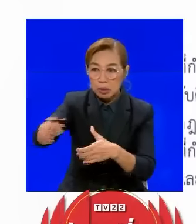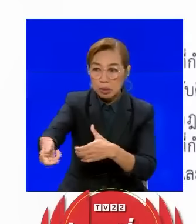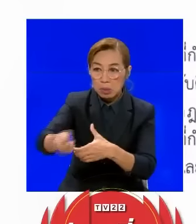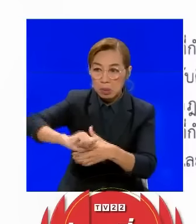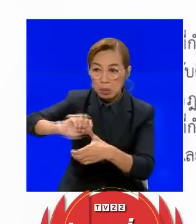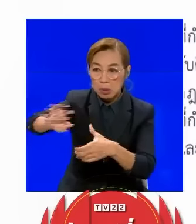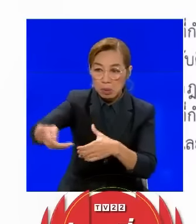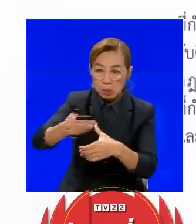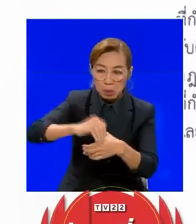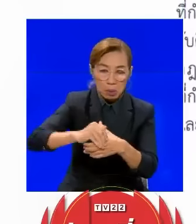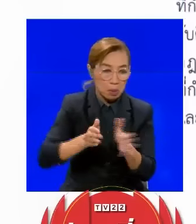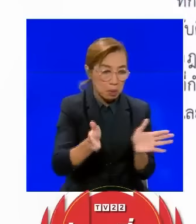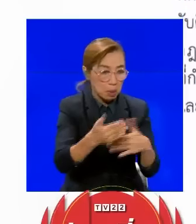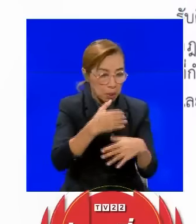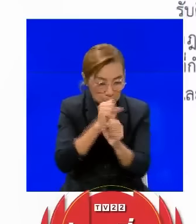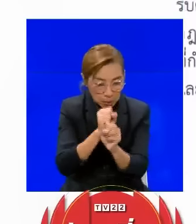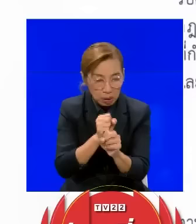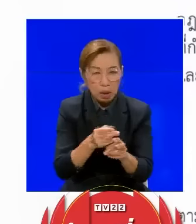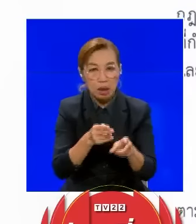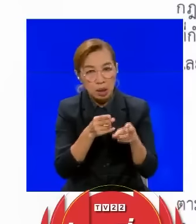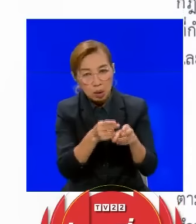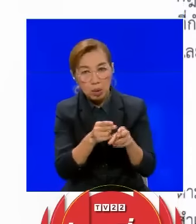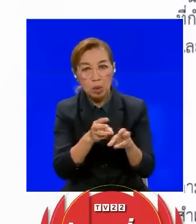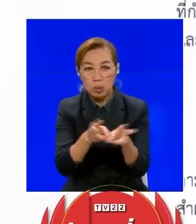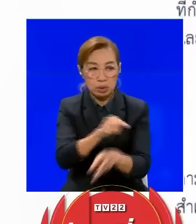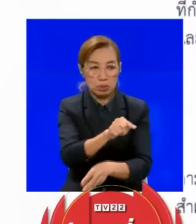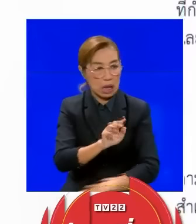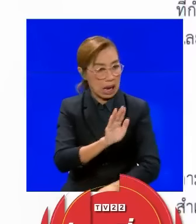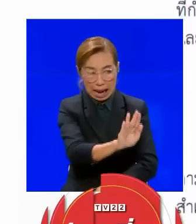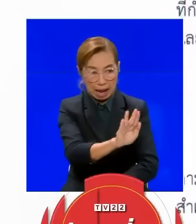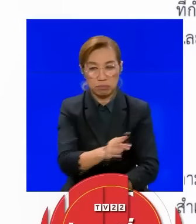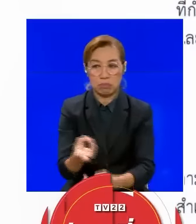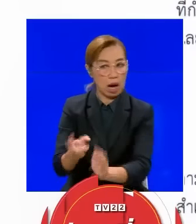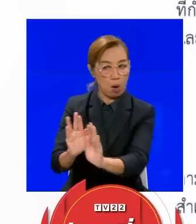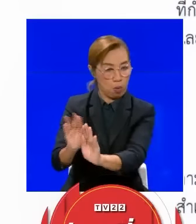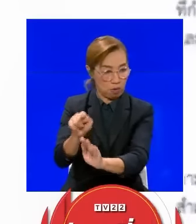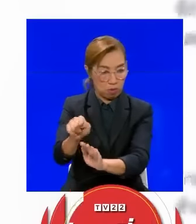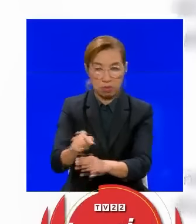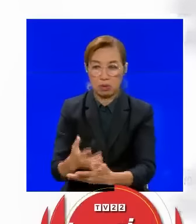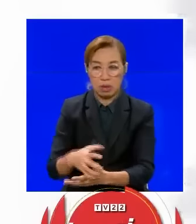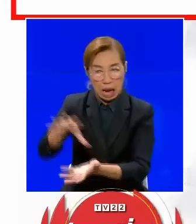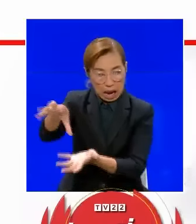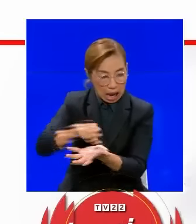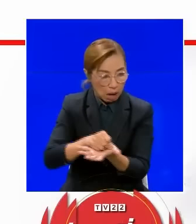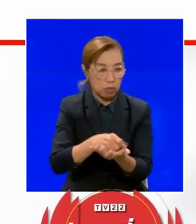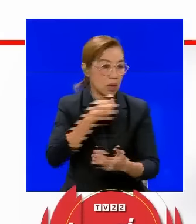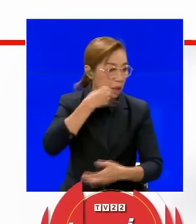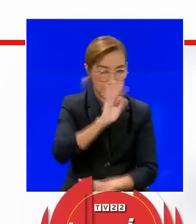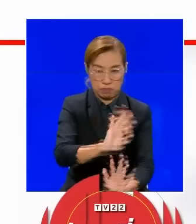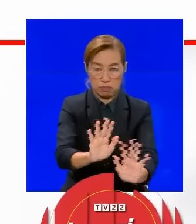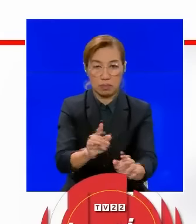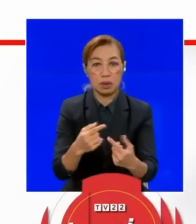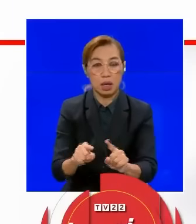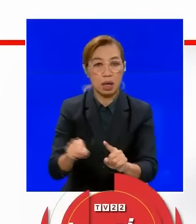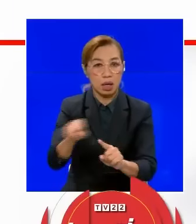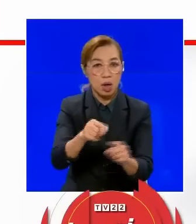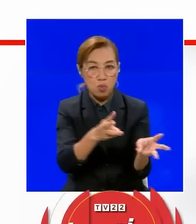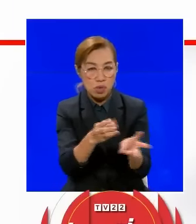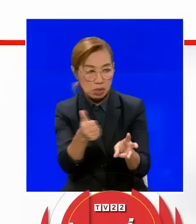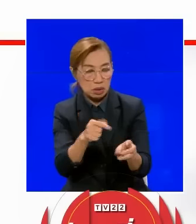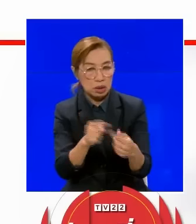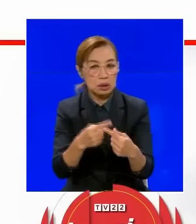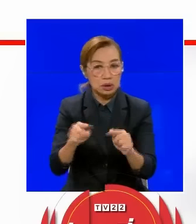าหรือดำเนินการตรวจสอบด้วยวิธีอื่นใดกับข้าวในคลังสินค้าสำหรับการห้ามตรวจสอบคุณภาพข้าวด้วยวิธีอื่นน